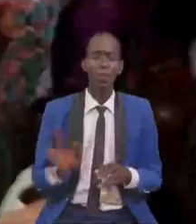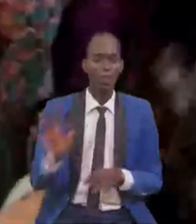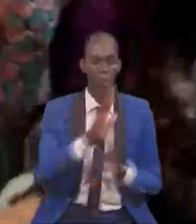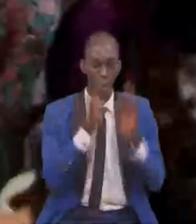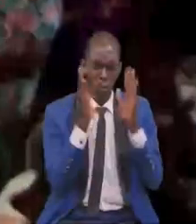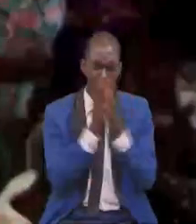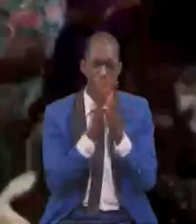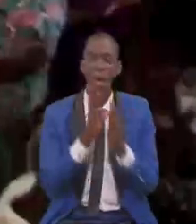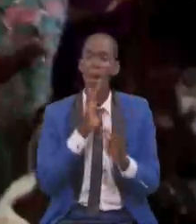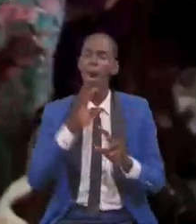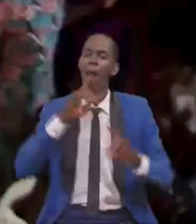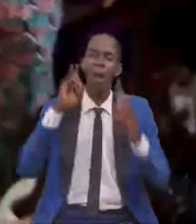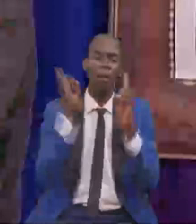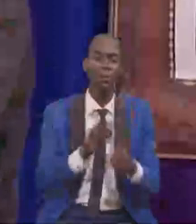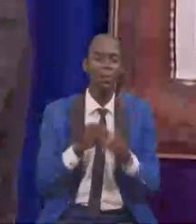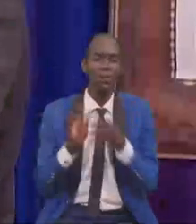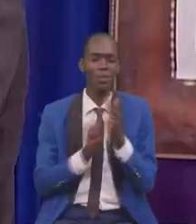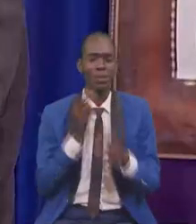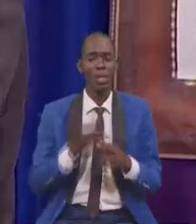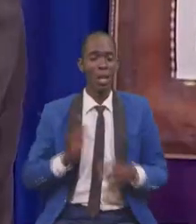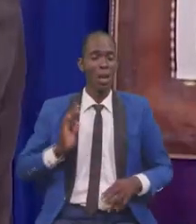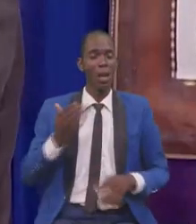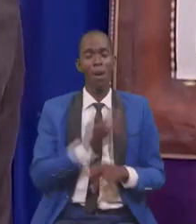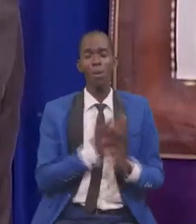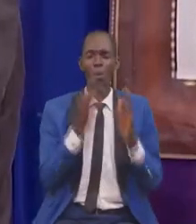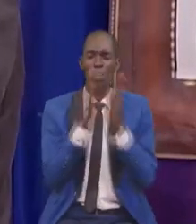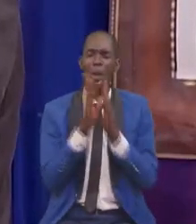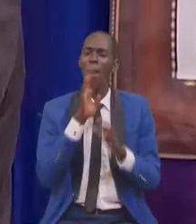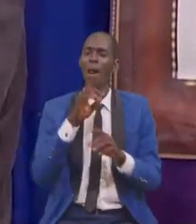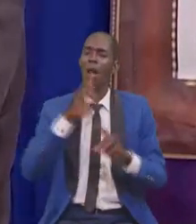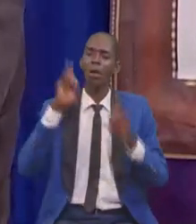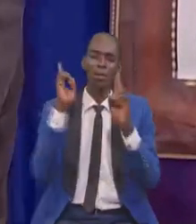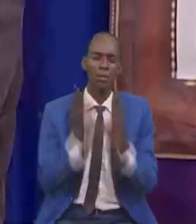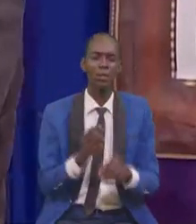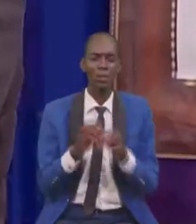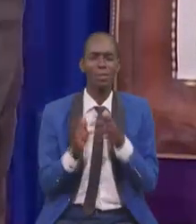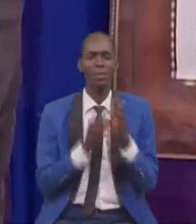Vos prières sont exaucées. Nos prières sont exaucées.